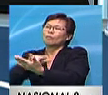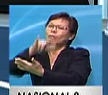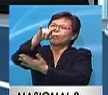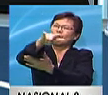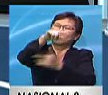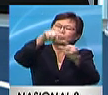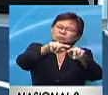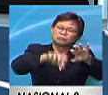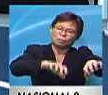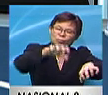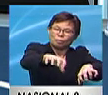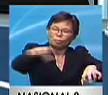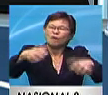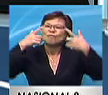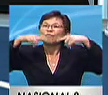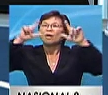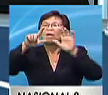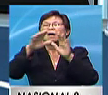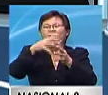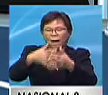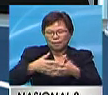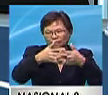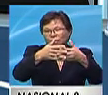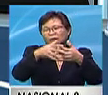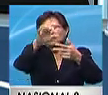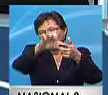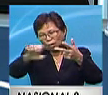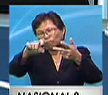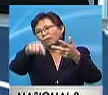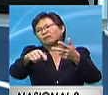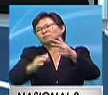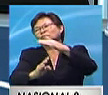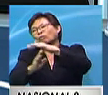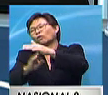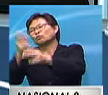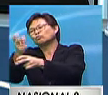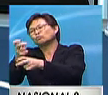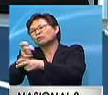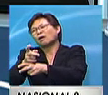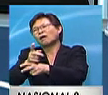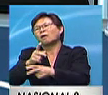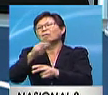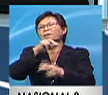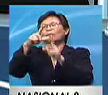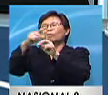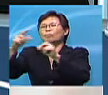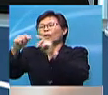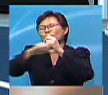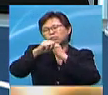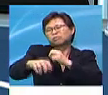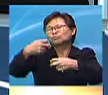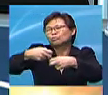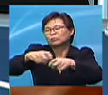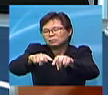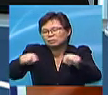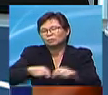ke beberapa destinasi popular termasuk di Amerika Syarikat dan eropah yang menyukarkan pihak Kementerian mempromosi Malaysia sebagai